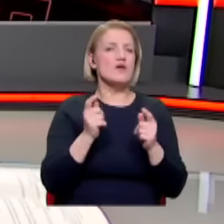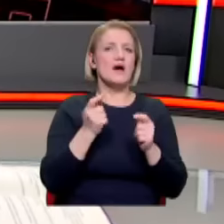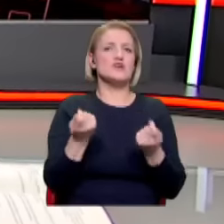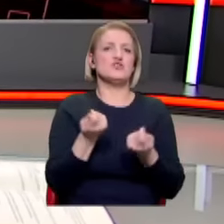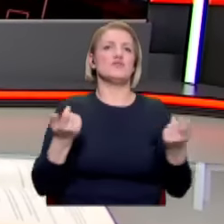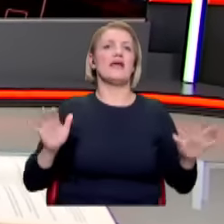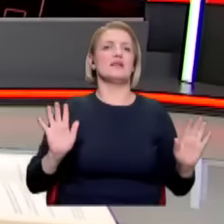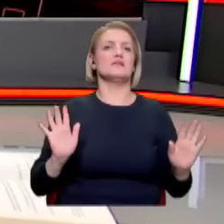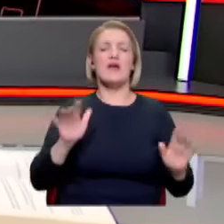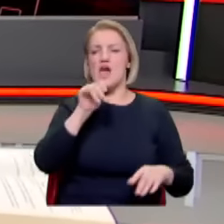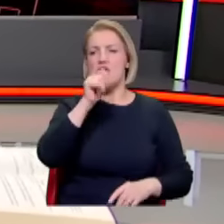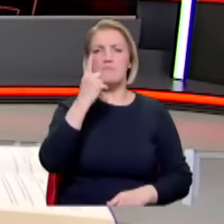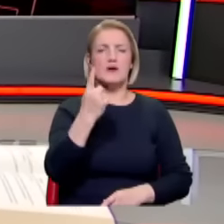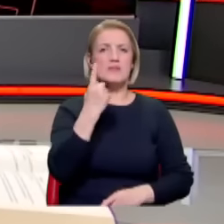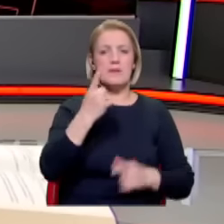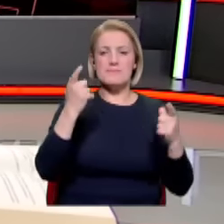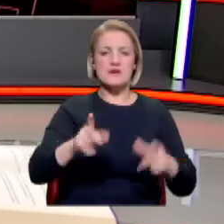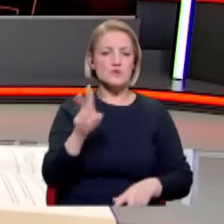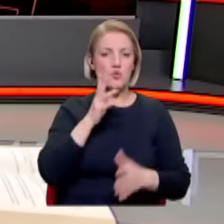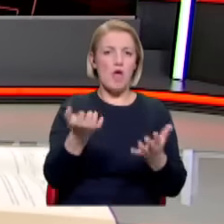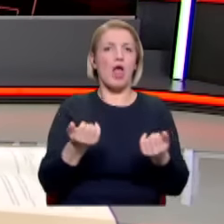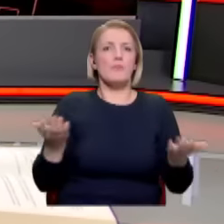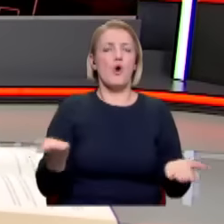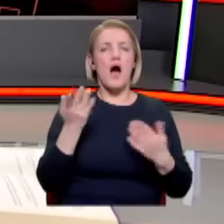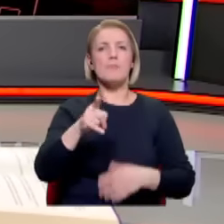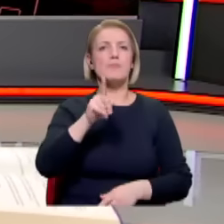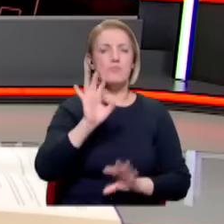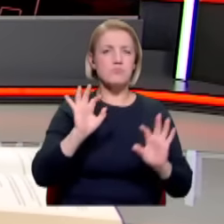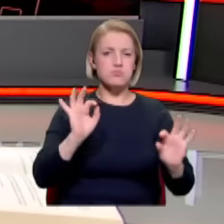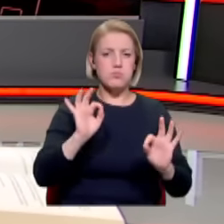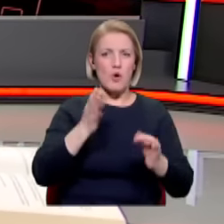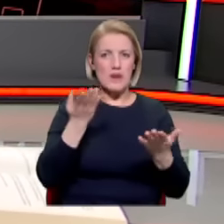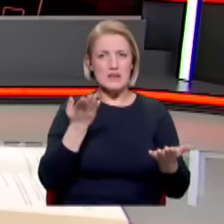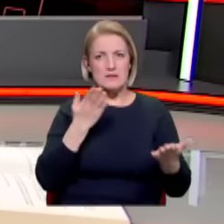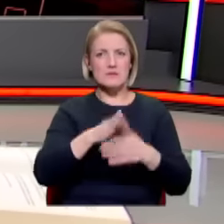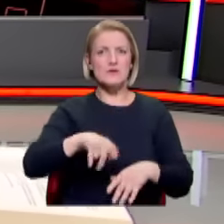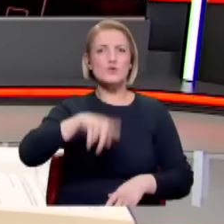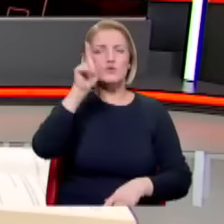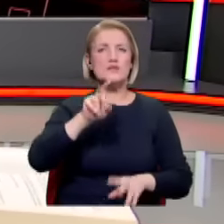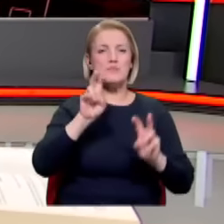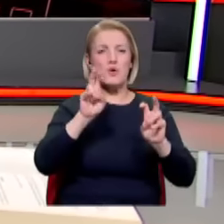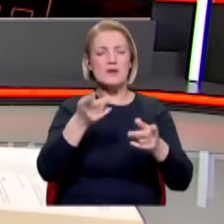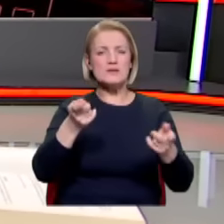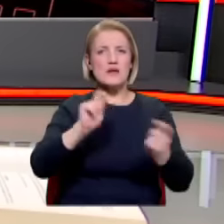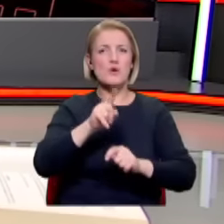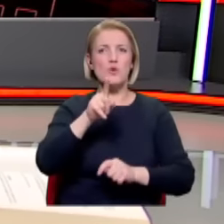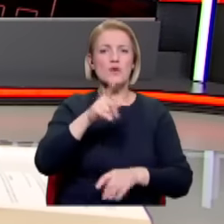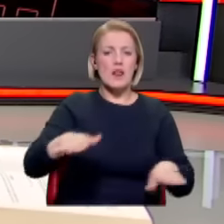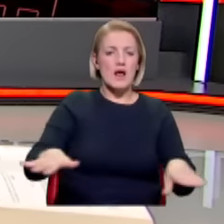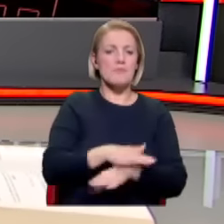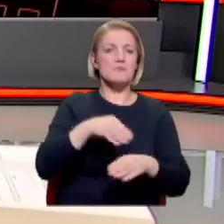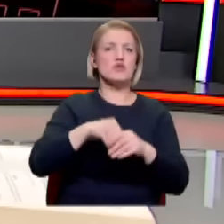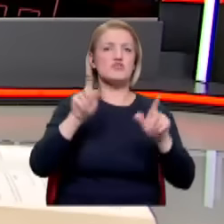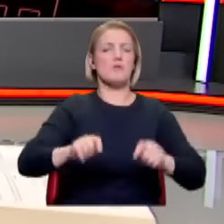değil. Hiçbirinde de bir yere varamıyorlar. Ama bu türden müdahaleleri, gündeme müdahaleleri bir yandan da onların üstünü örtmek